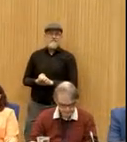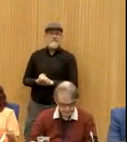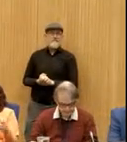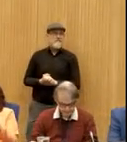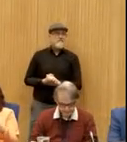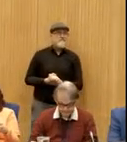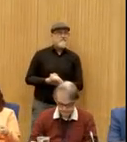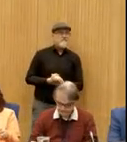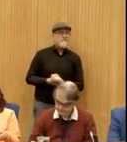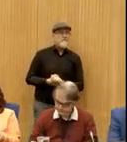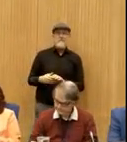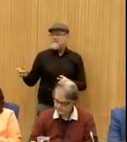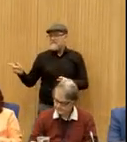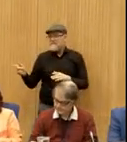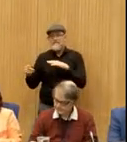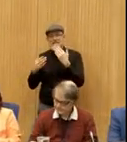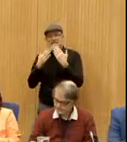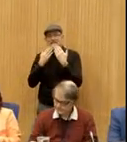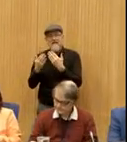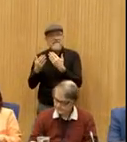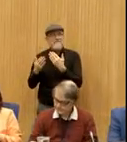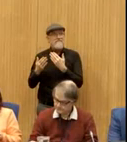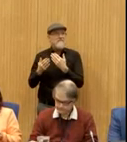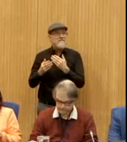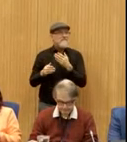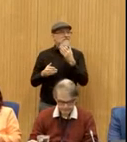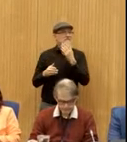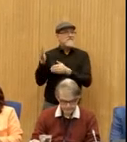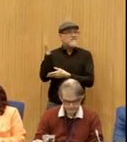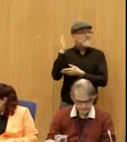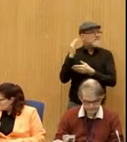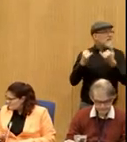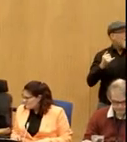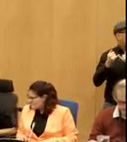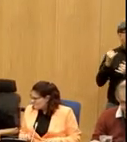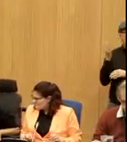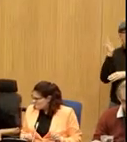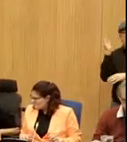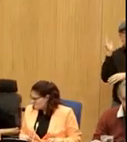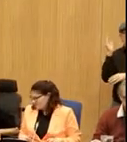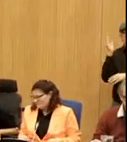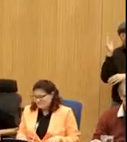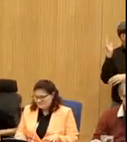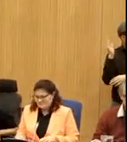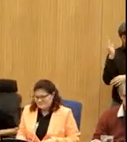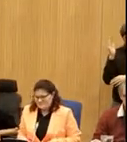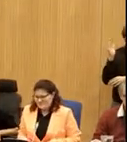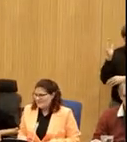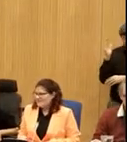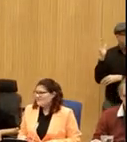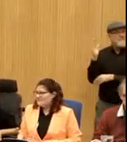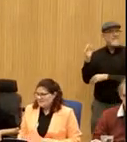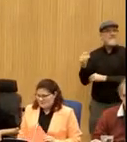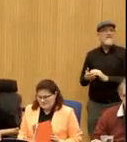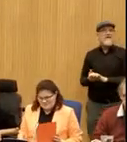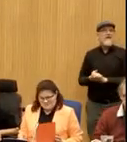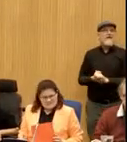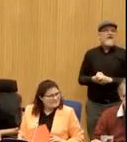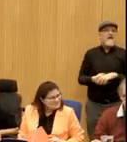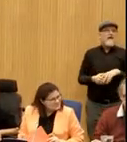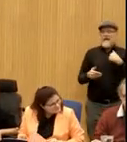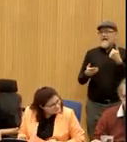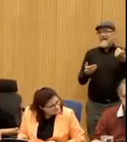vielen Dank. Damit sind wir auch am Ende unseres Vortrags. Wir hoffen, Sie konnten einige interessante Eindrücke mitnehmen. Vielen Dank